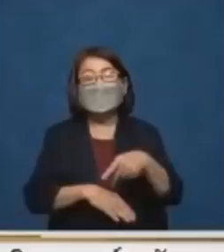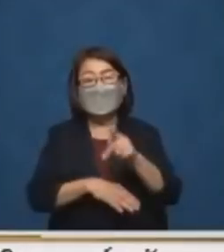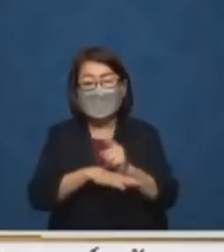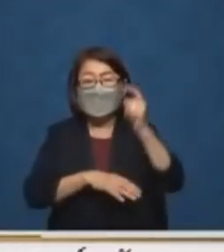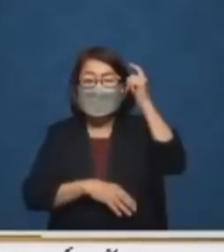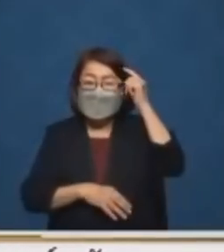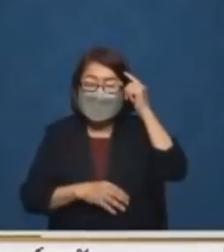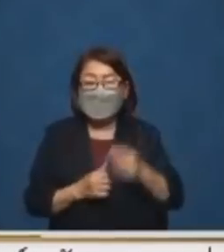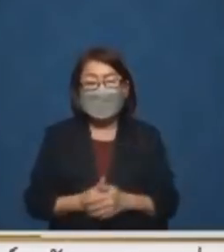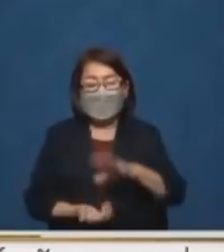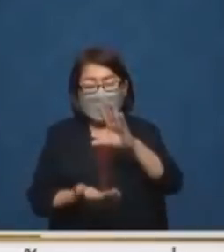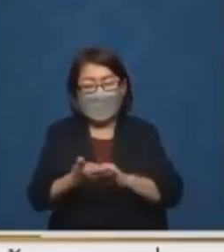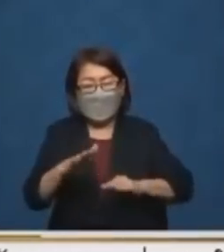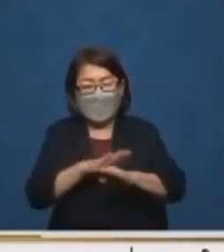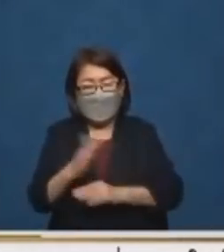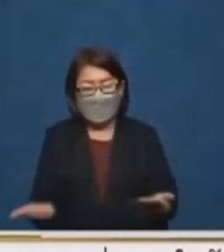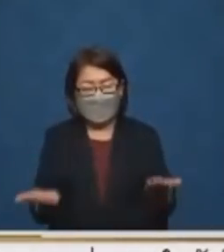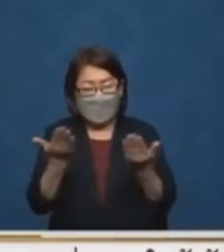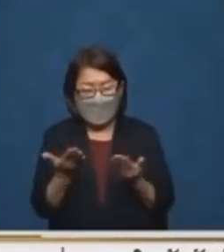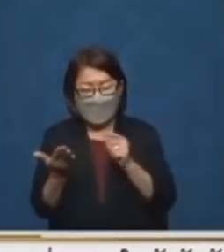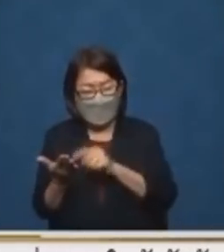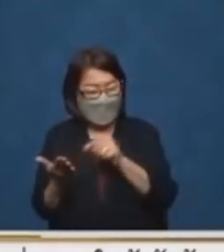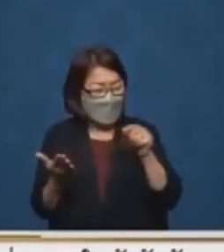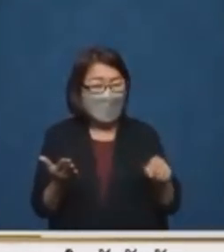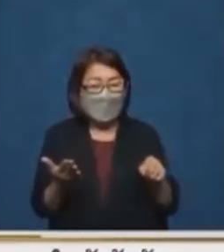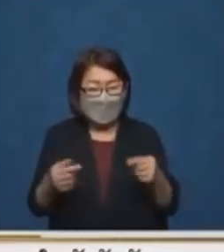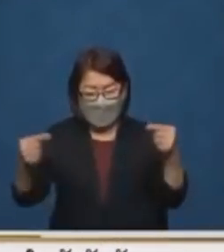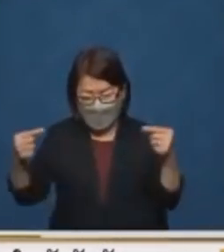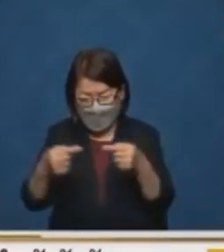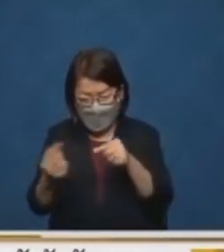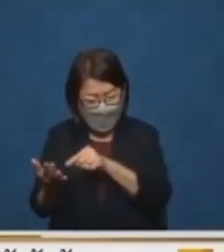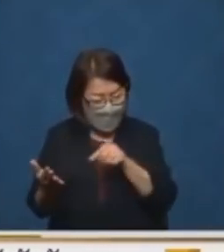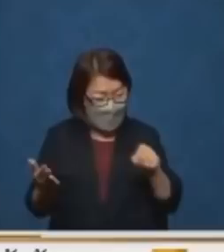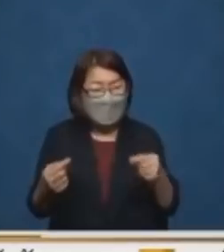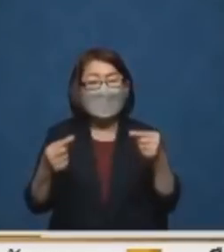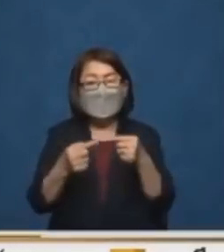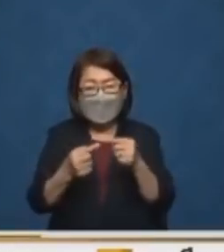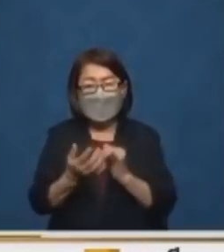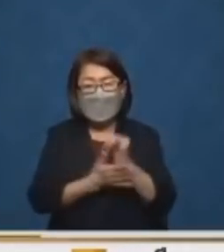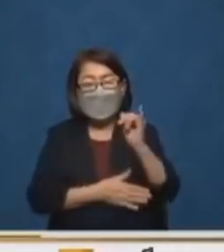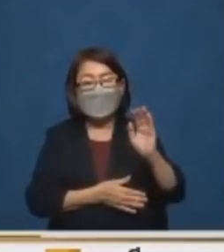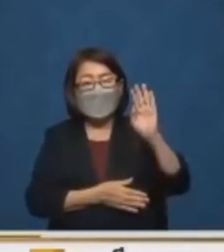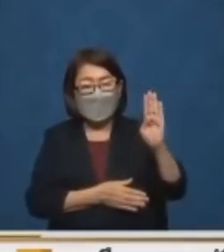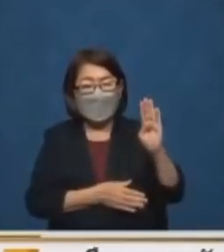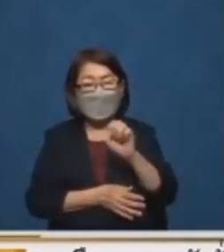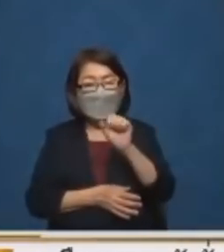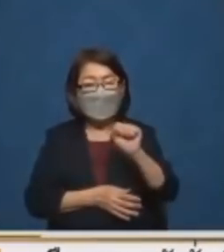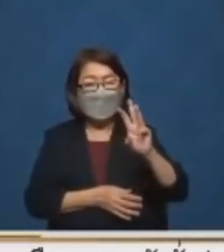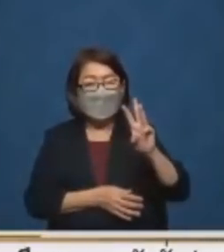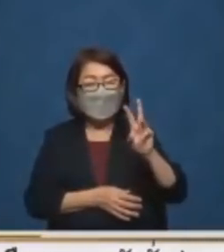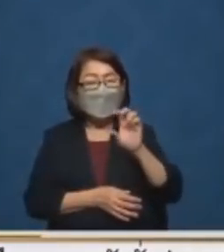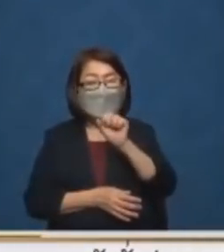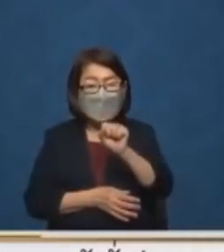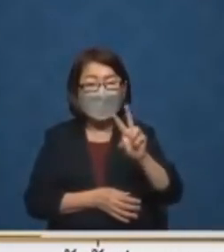บข้มูลของทง 2แห่งที่มานั้นตรงกันบริษาทชิโนแหอะไม่ได้ขายวกซีนใ